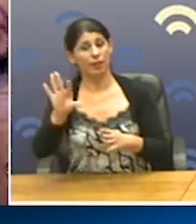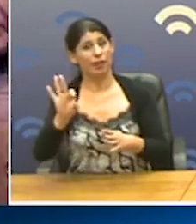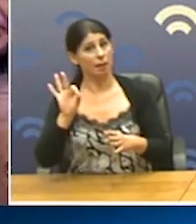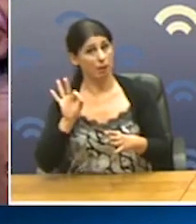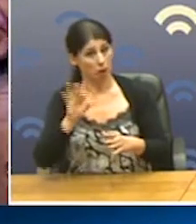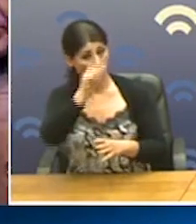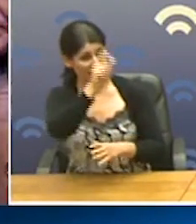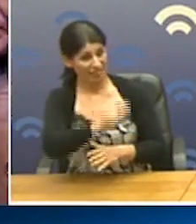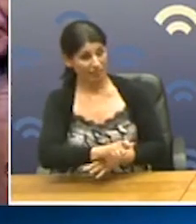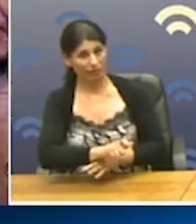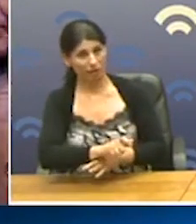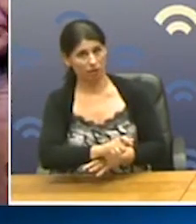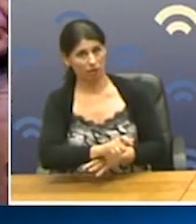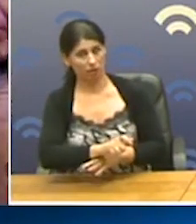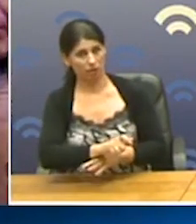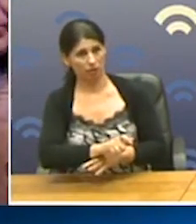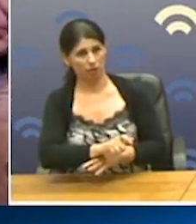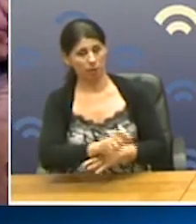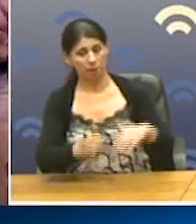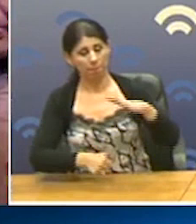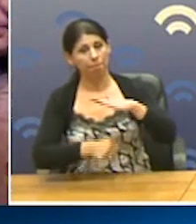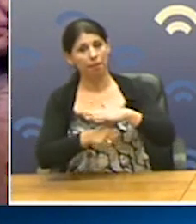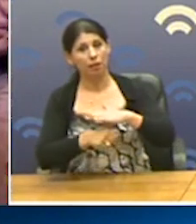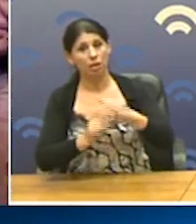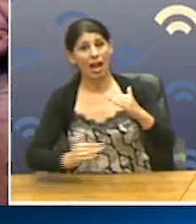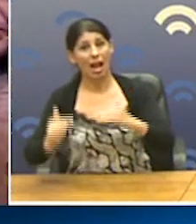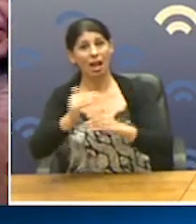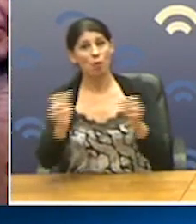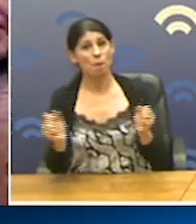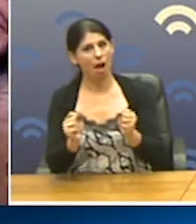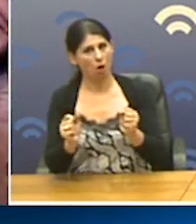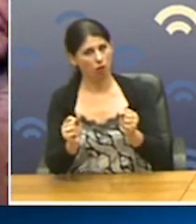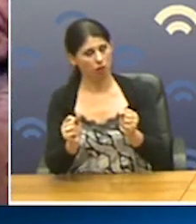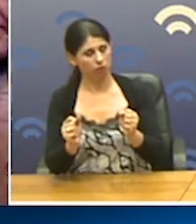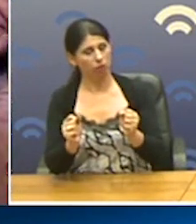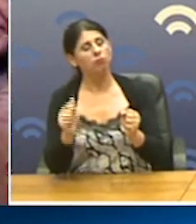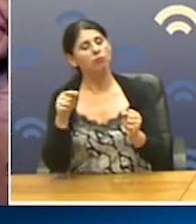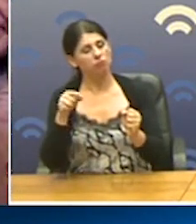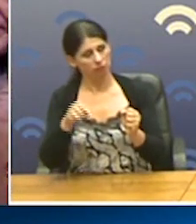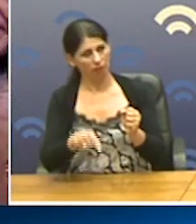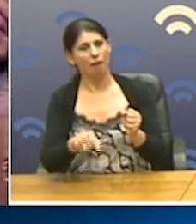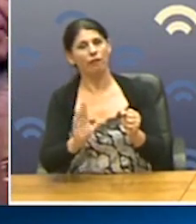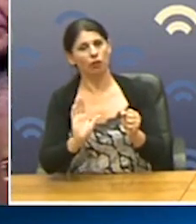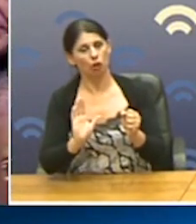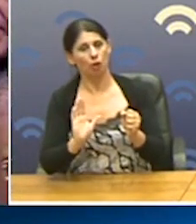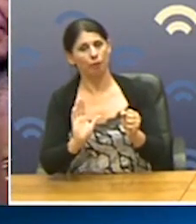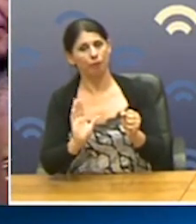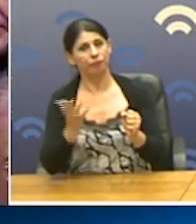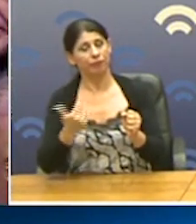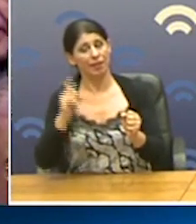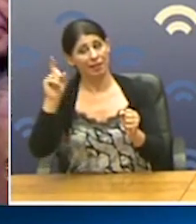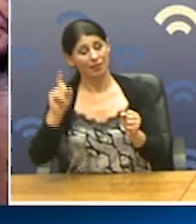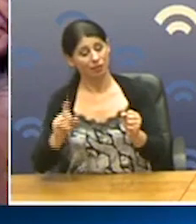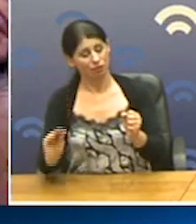της για την Προεδρία του Αρείου Πάγου και αυτή είχε ίσως